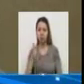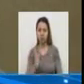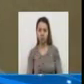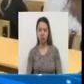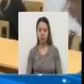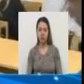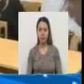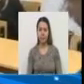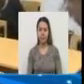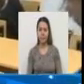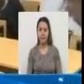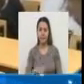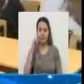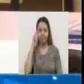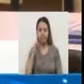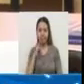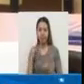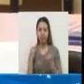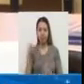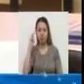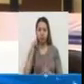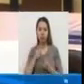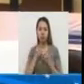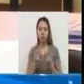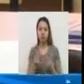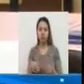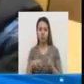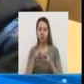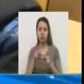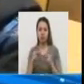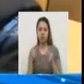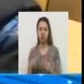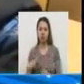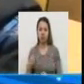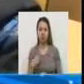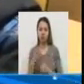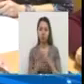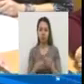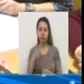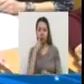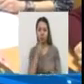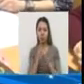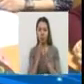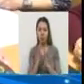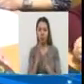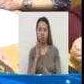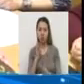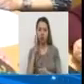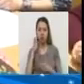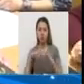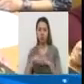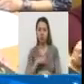болады. Қазақстан бүгінде білім беру саласына бюджеттің қыруар қаржысын жұмсаған әлемдегі алдыңғы қатарлы елдер